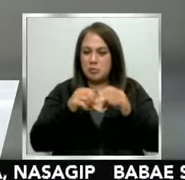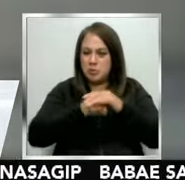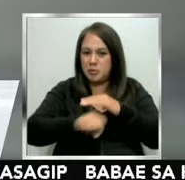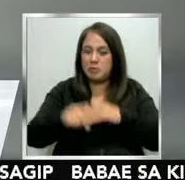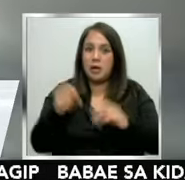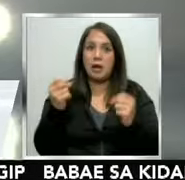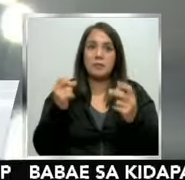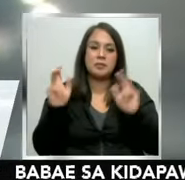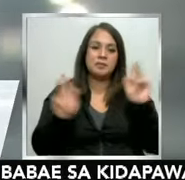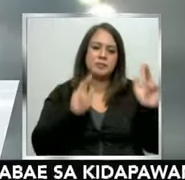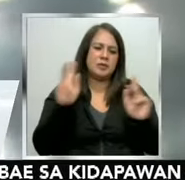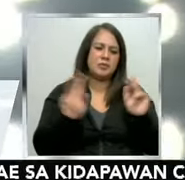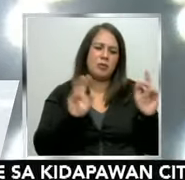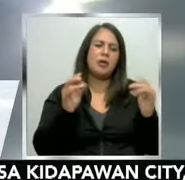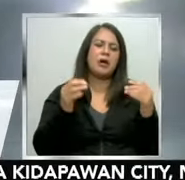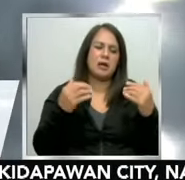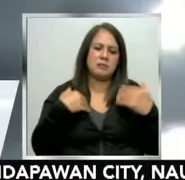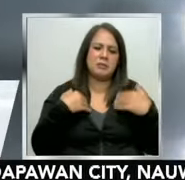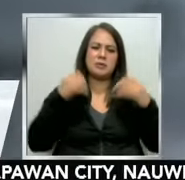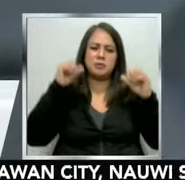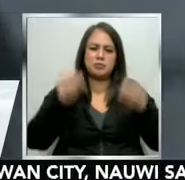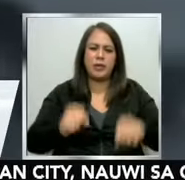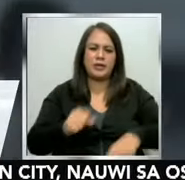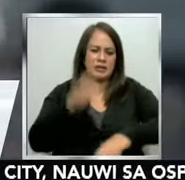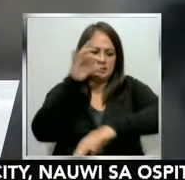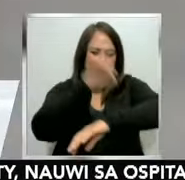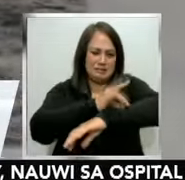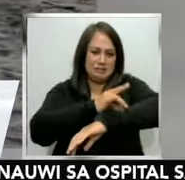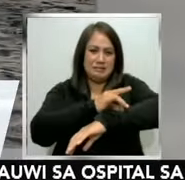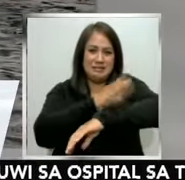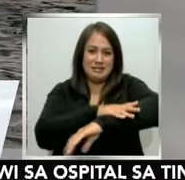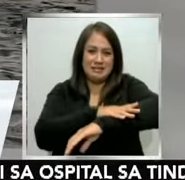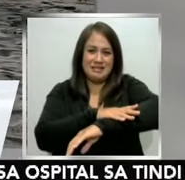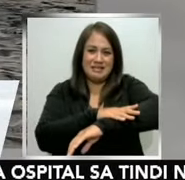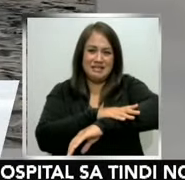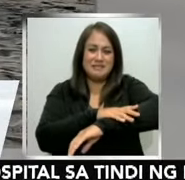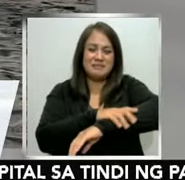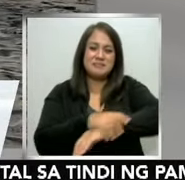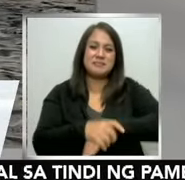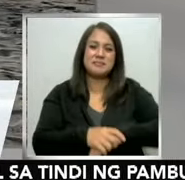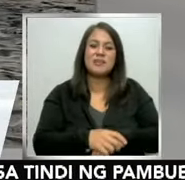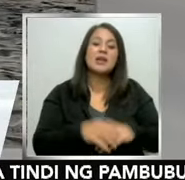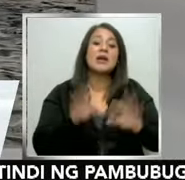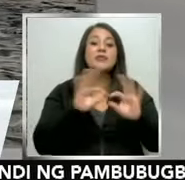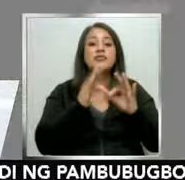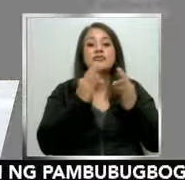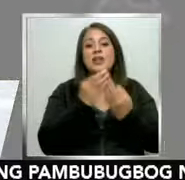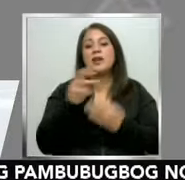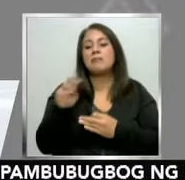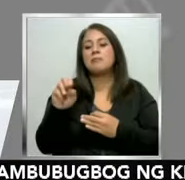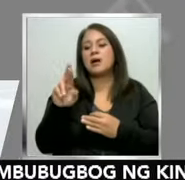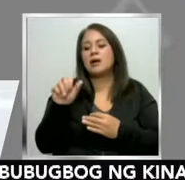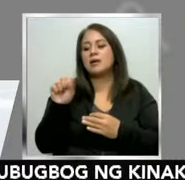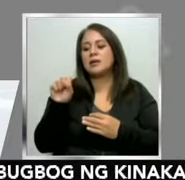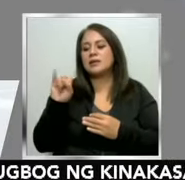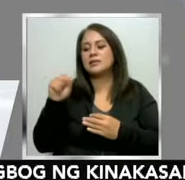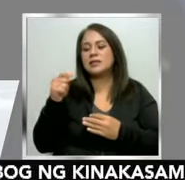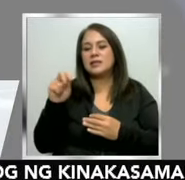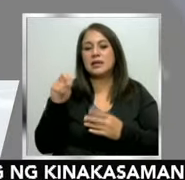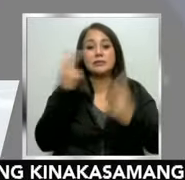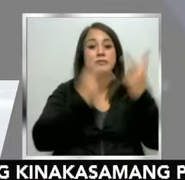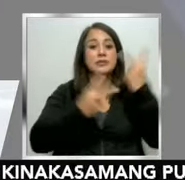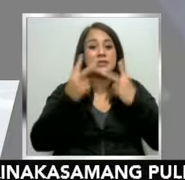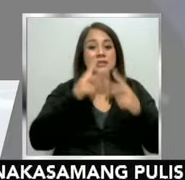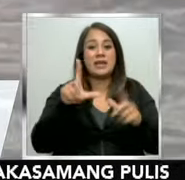ang insidente ng jellyfish stinging o yung mga nadidikya. Ang pamilya Marasiga nauna nang nagbakasyon sa La Union nitong Holy Week